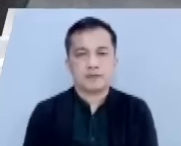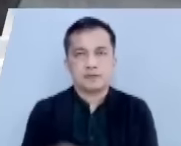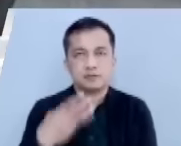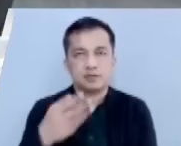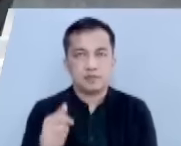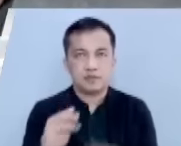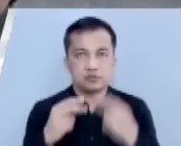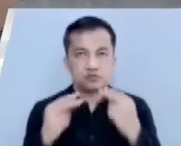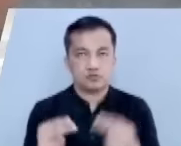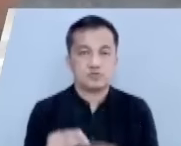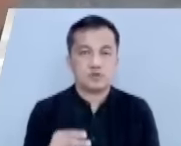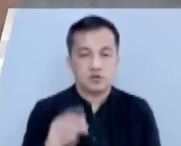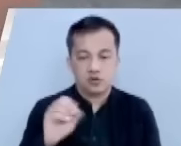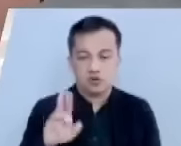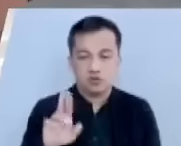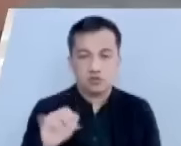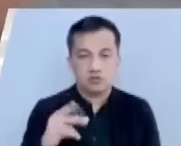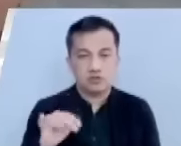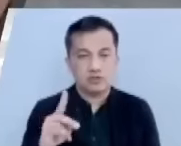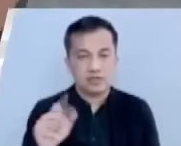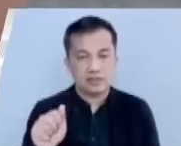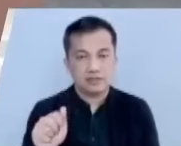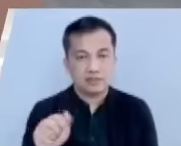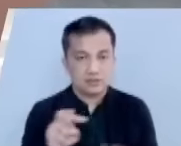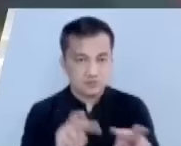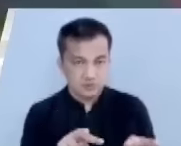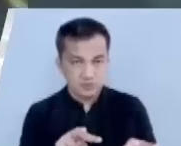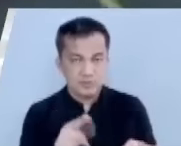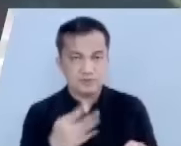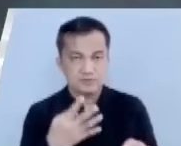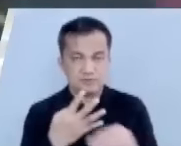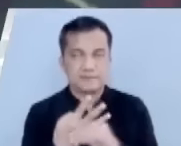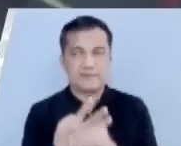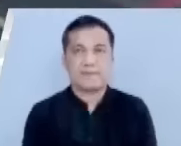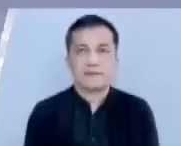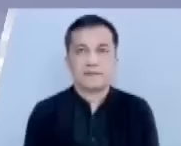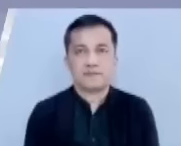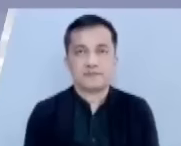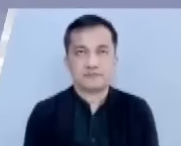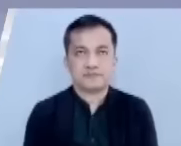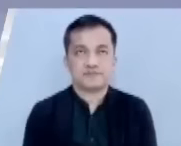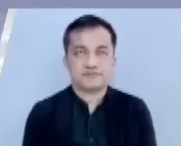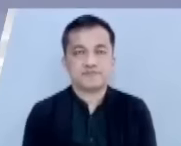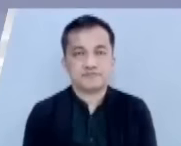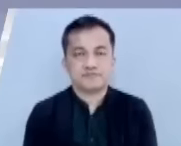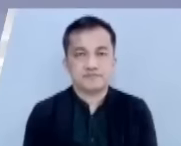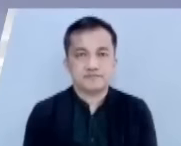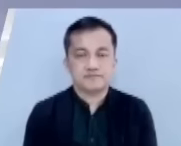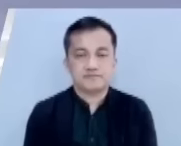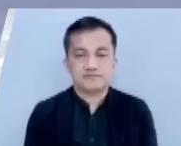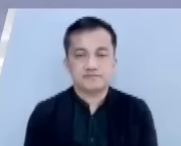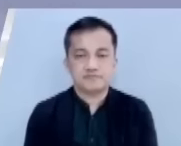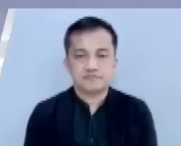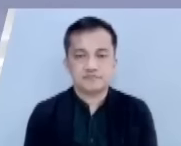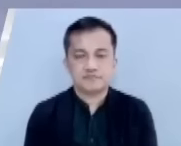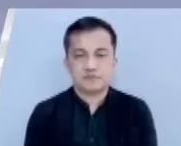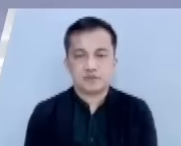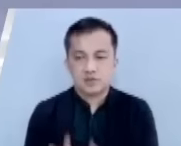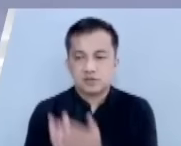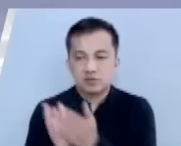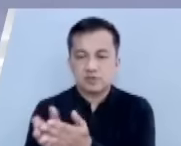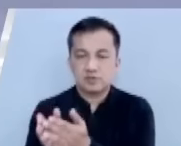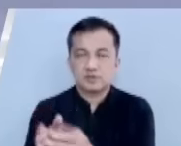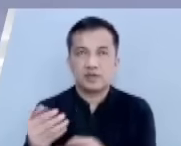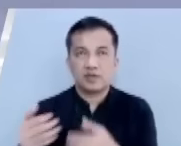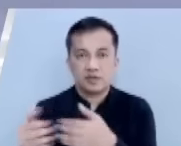Oscar Oida, nakatutok, 24 oras. Naglayag malapit sa Spratly Islands